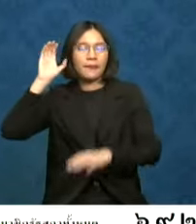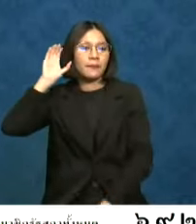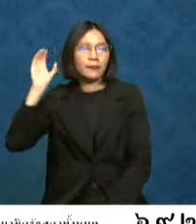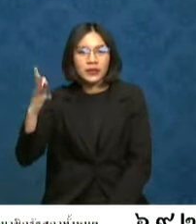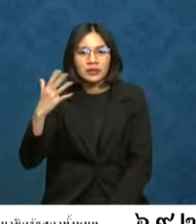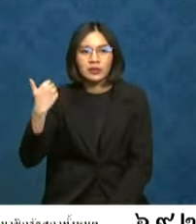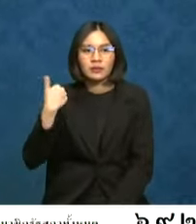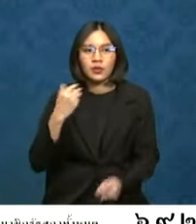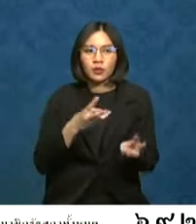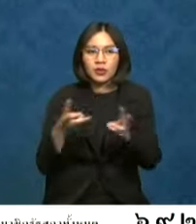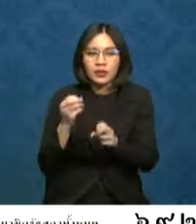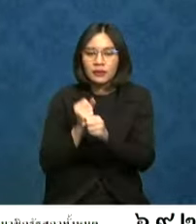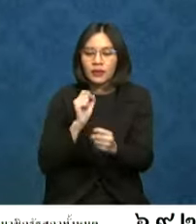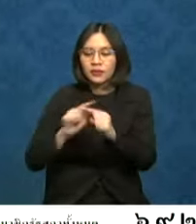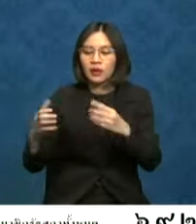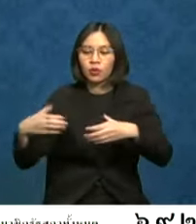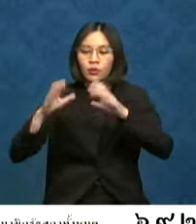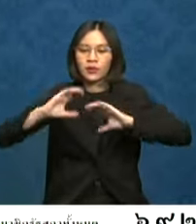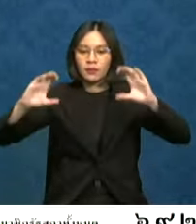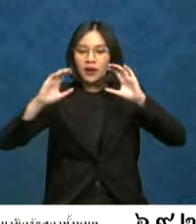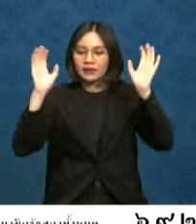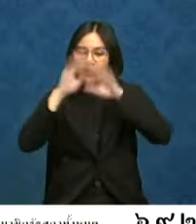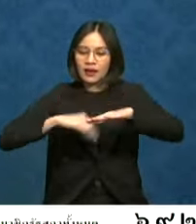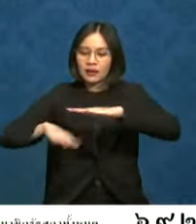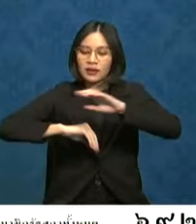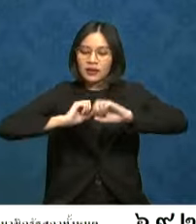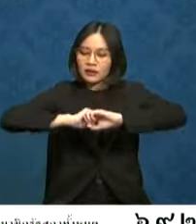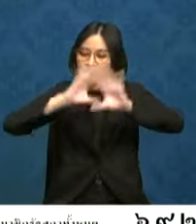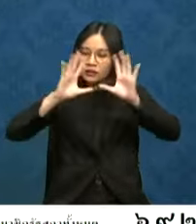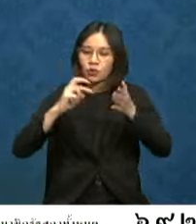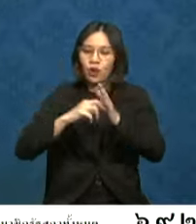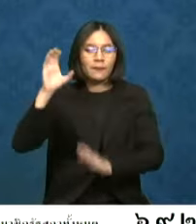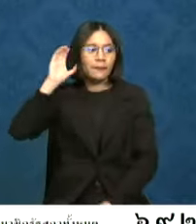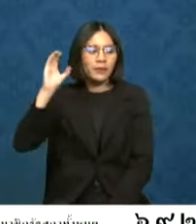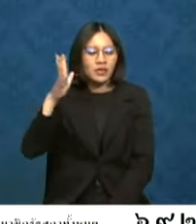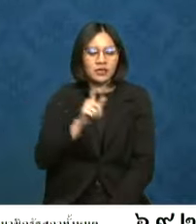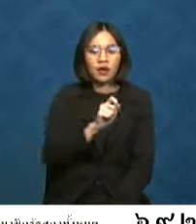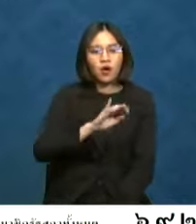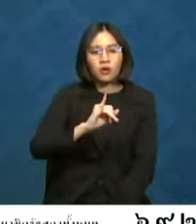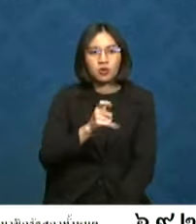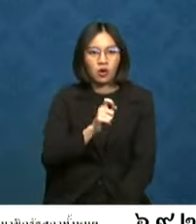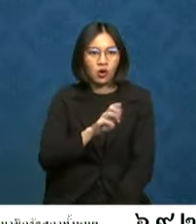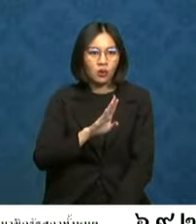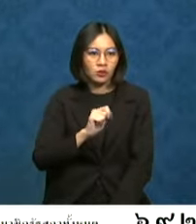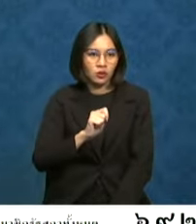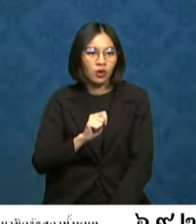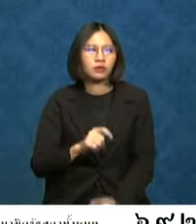มันมีหลายการกระทำของรัฐบาลมากครับที่เป็หลกฐานชี้ชัดวาท่านไม่เชื่อใจท้องถิ่นเลยขอสไลลครั